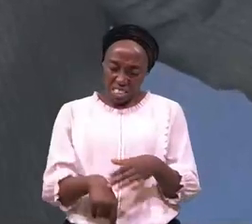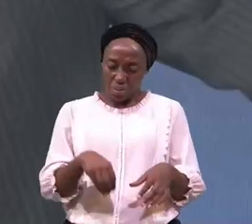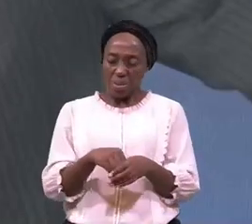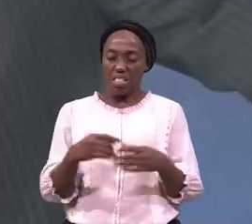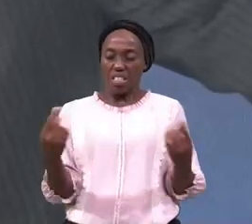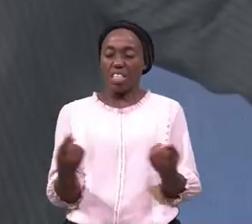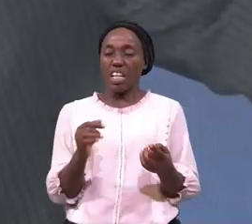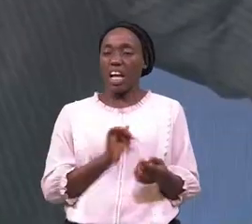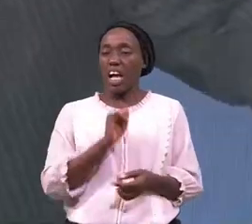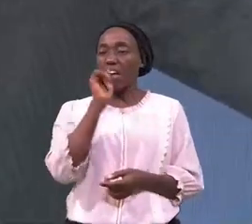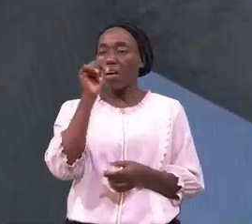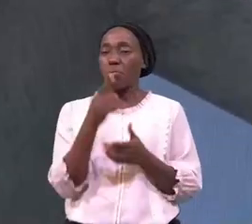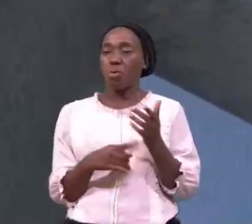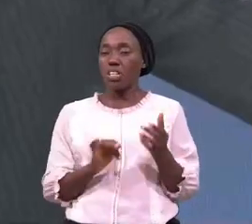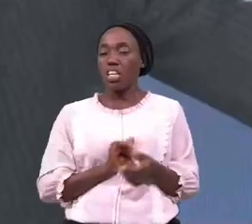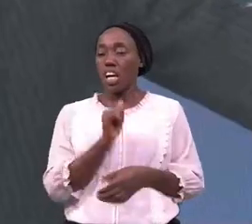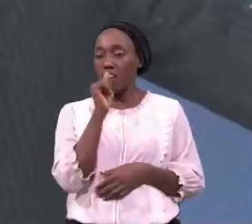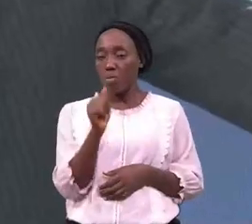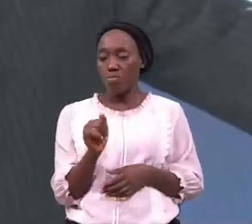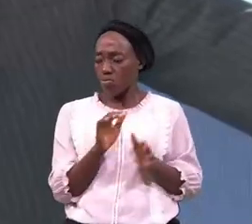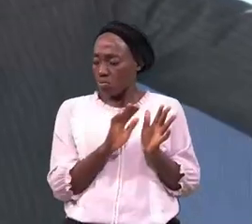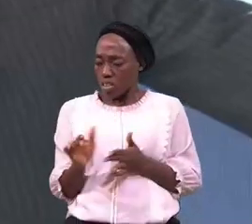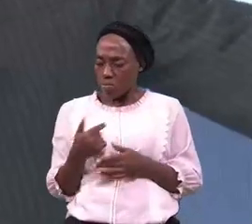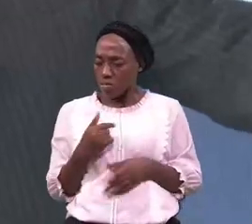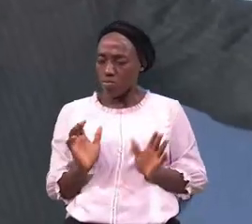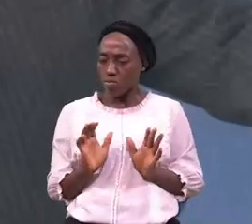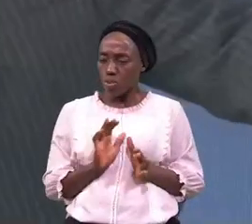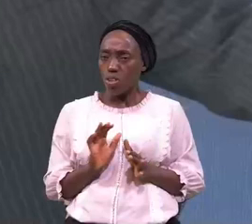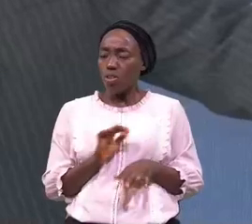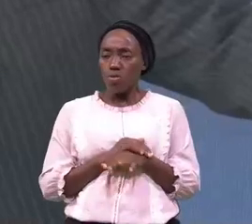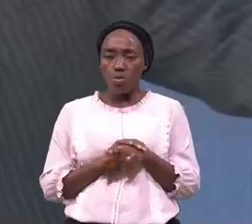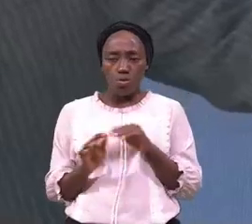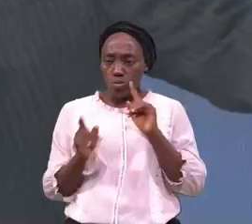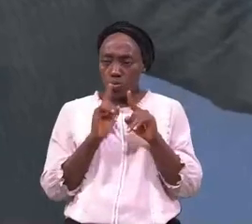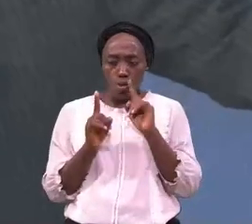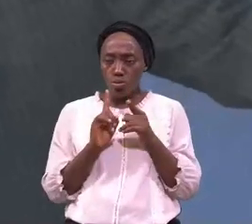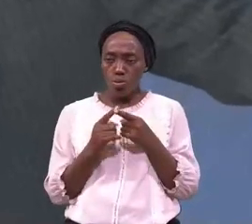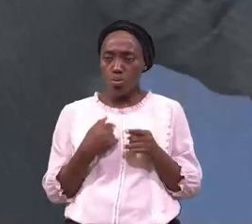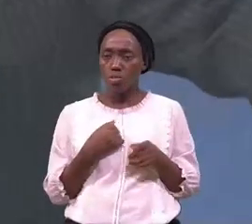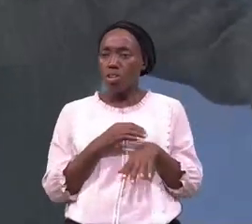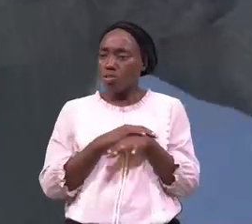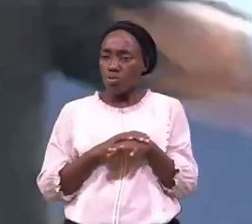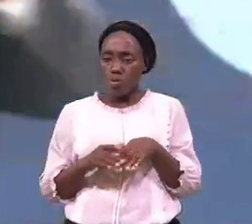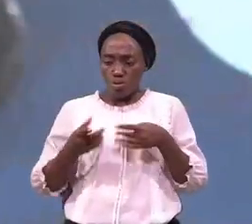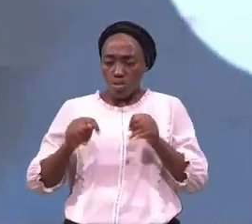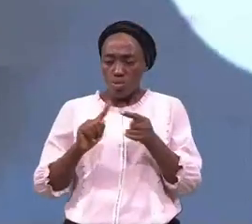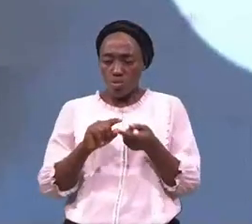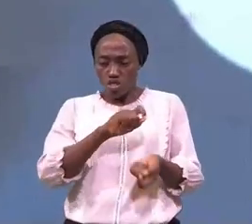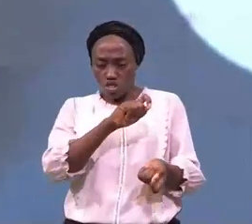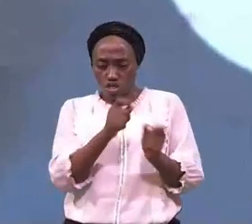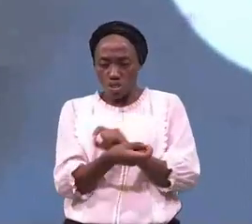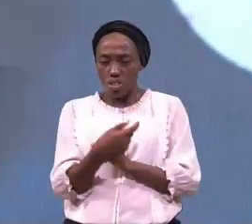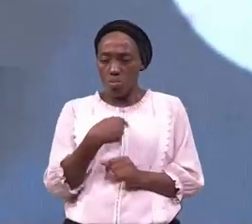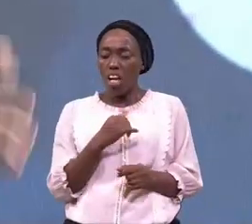Il est profond dans le péché. Je suis ce que je suis. Laisse-moi tranquille. Hein. Ne me parlez pas. N'essayez pas de m'échanger. Je